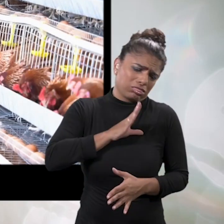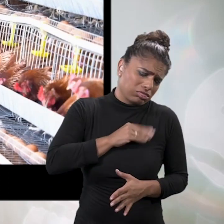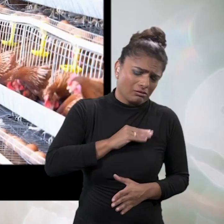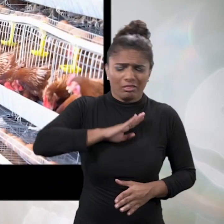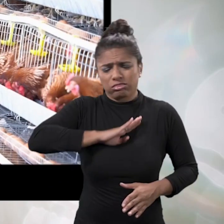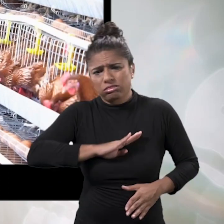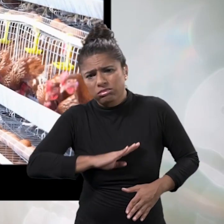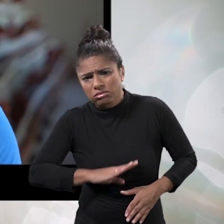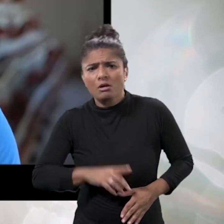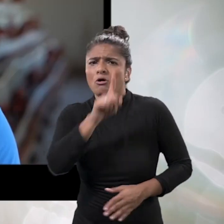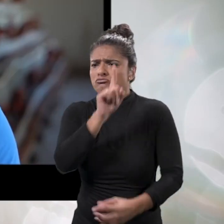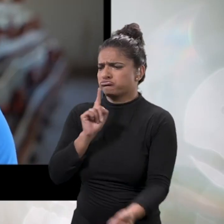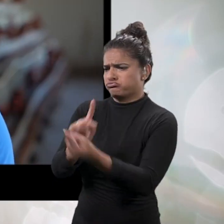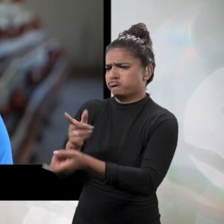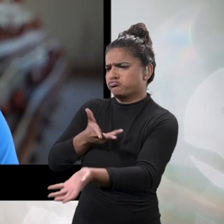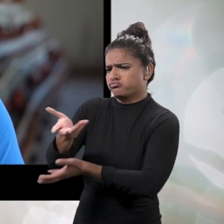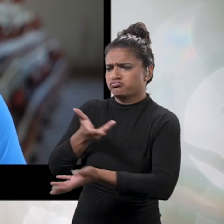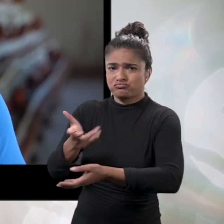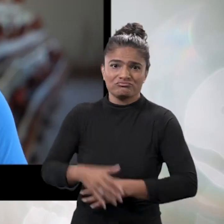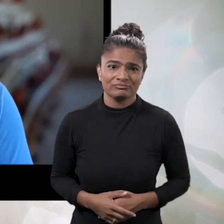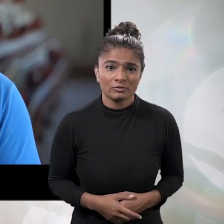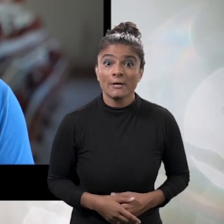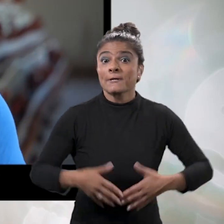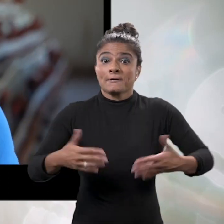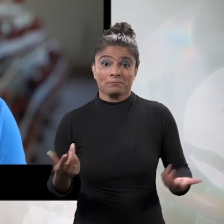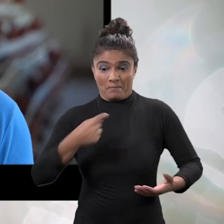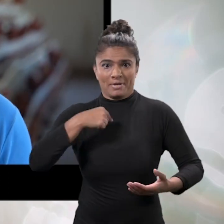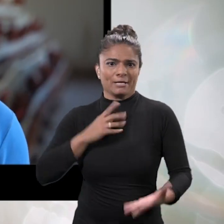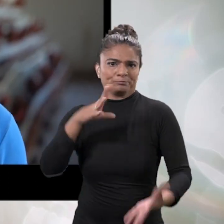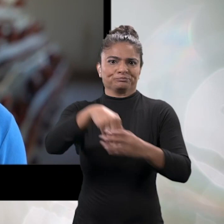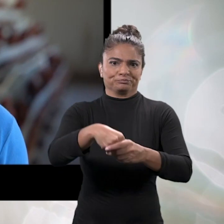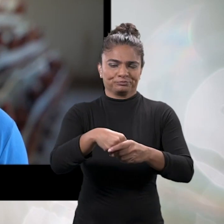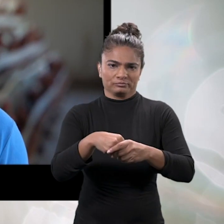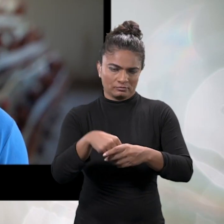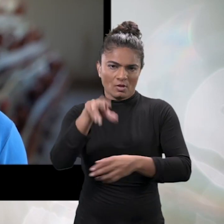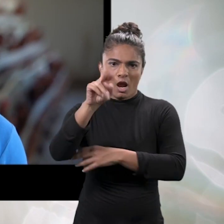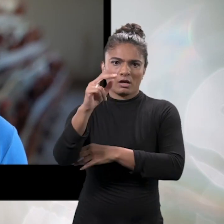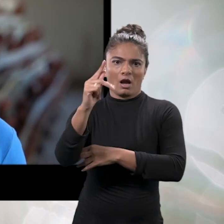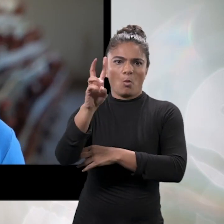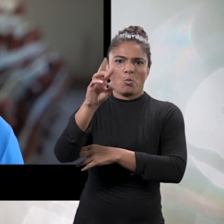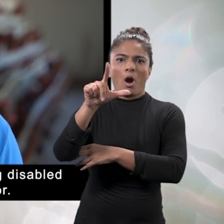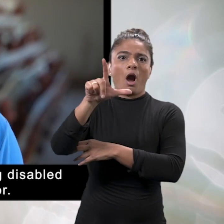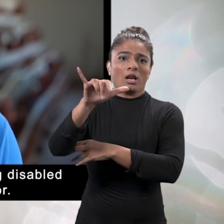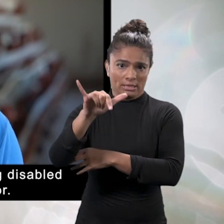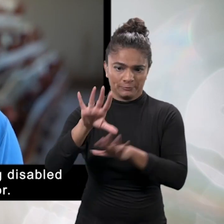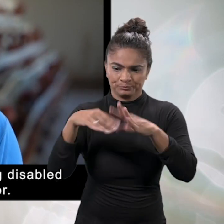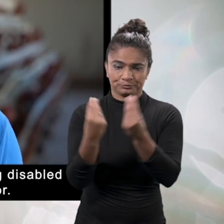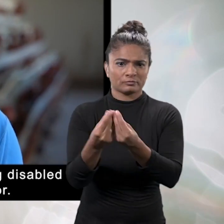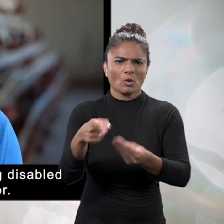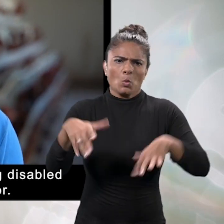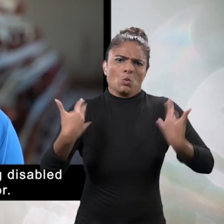right umedlulisele yona. Kuba kwiNkwale cooperative kuyishintshile impilo yami